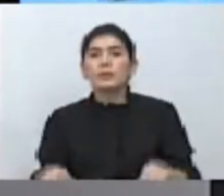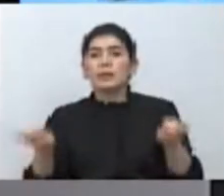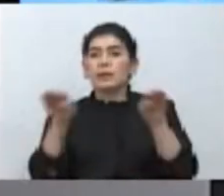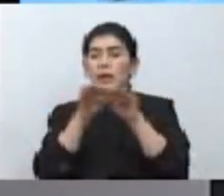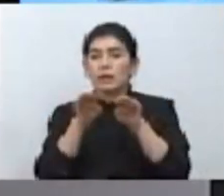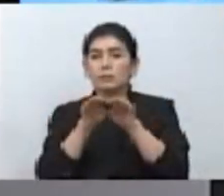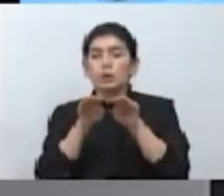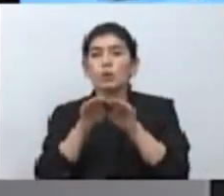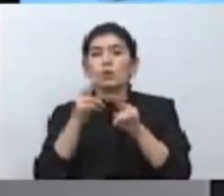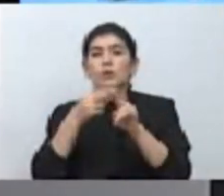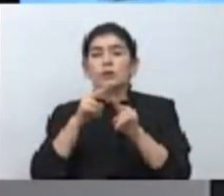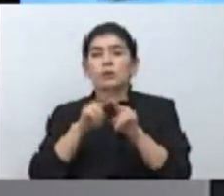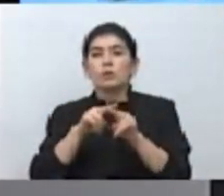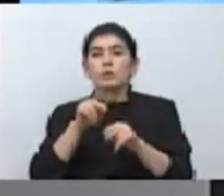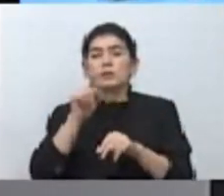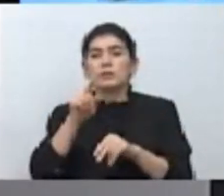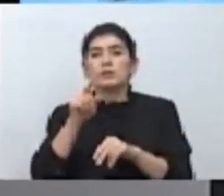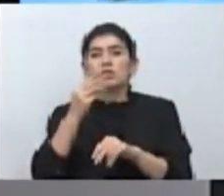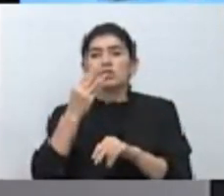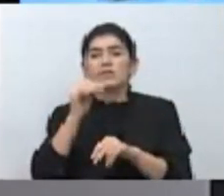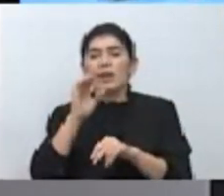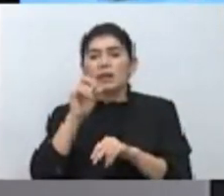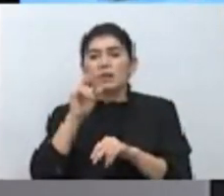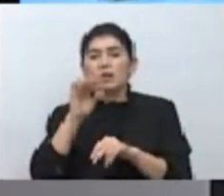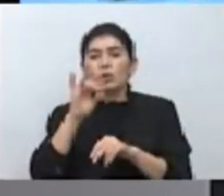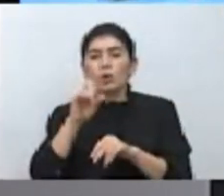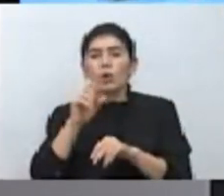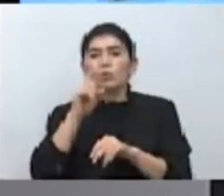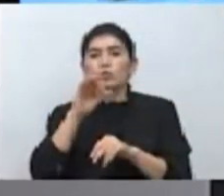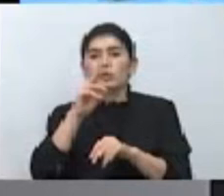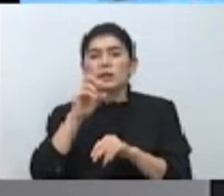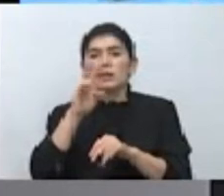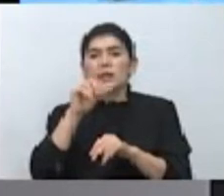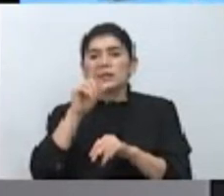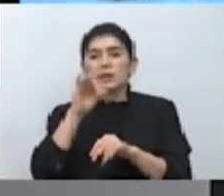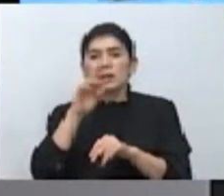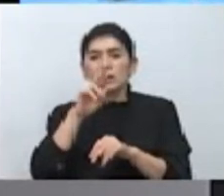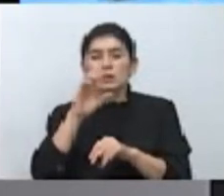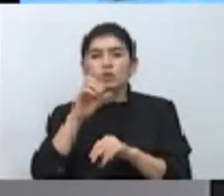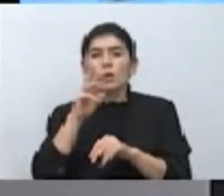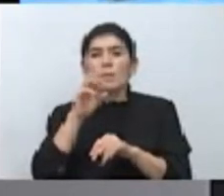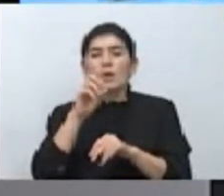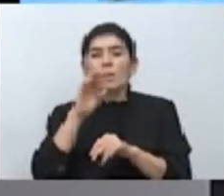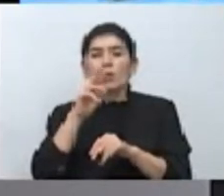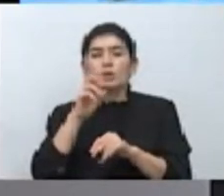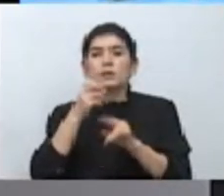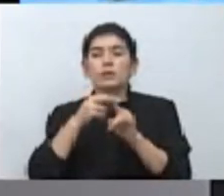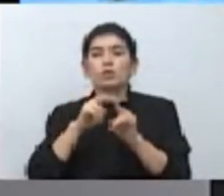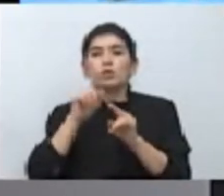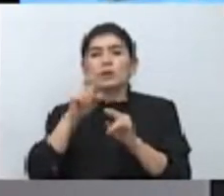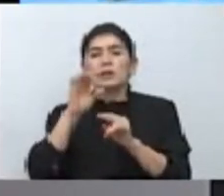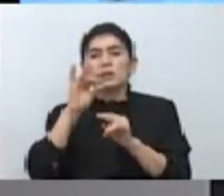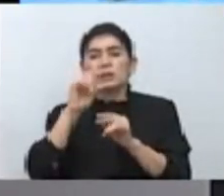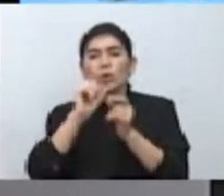Taqqoslash usuli yordamida Schwann va Schleiden tomonidan hujayra nazariyasi, Vavilov tomonidan esa